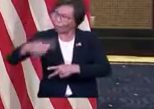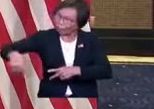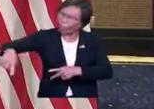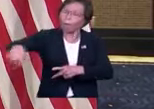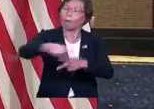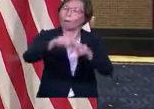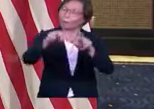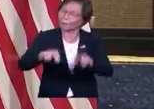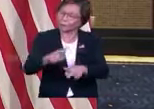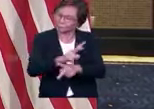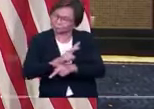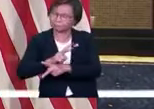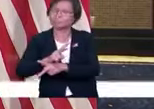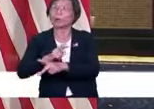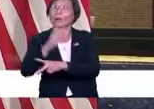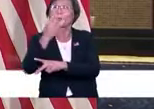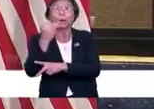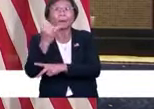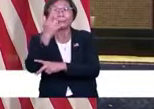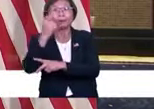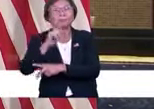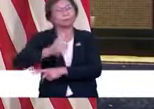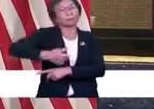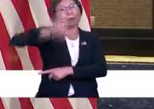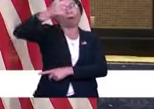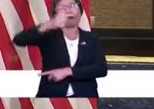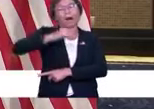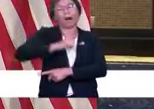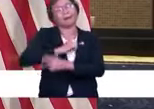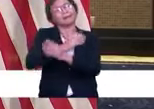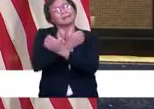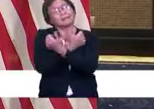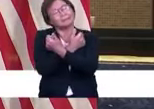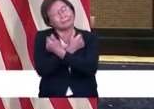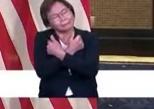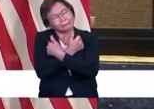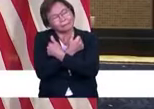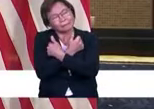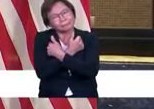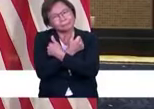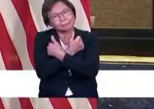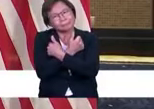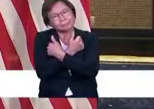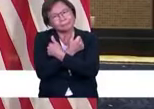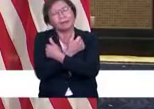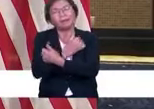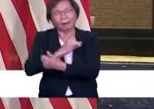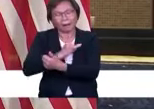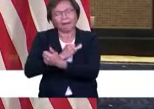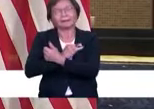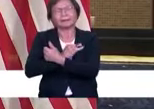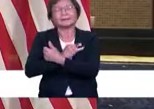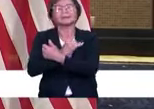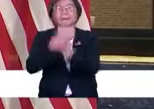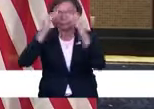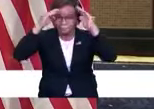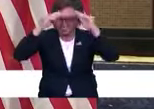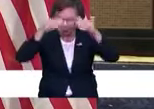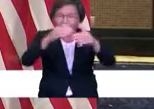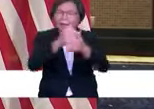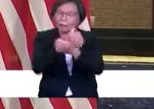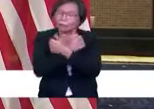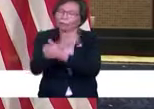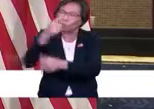love you i Hai Because it is the only things that I Can't Get Enough For you all the time